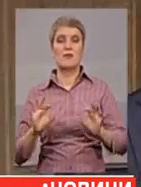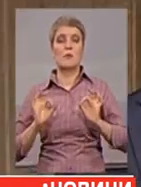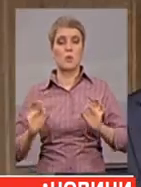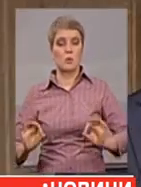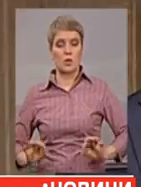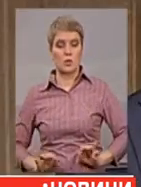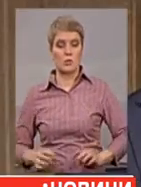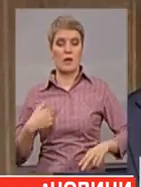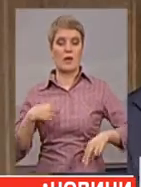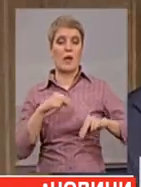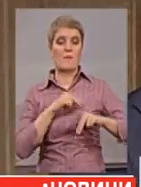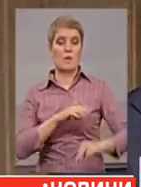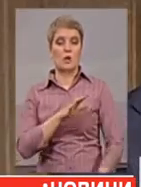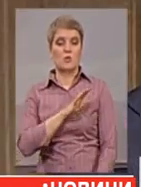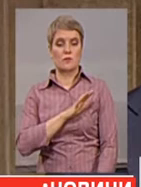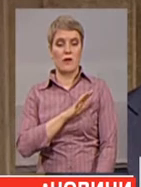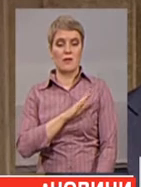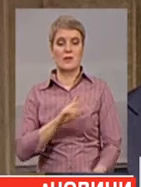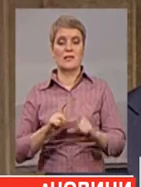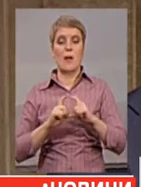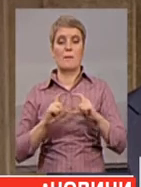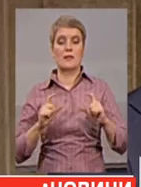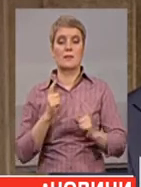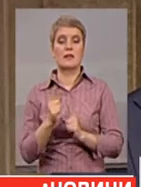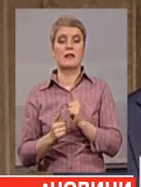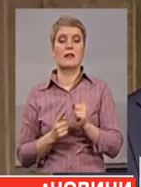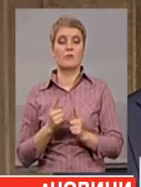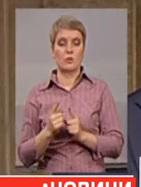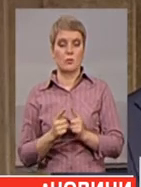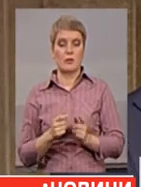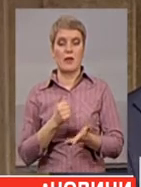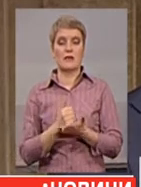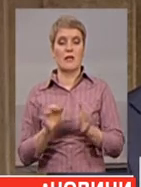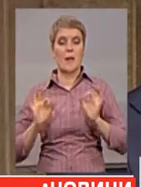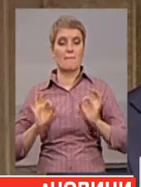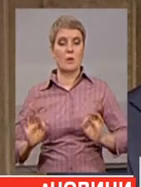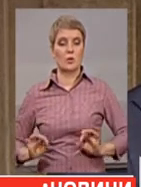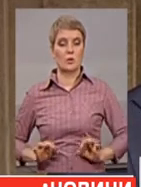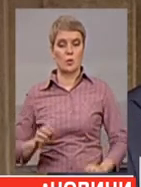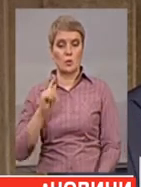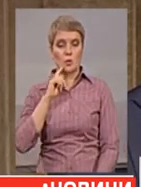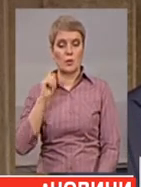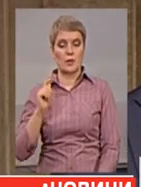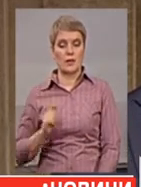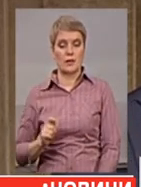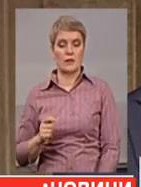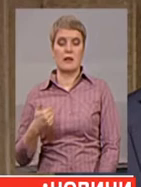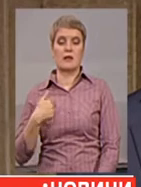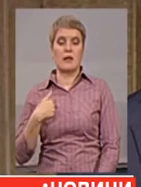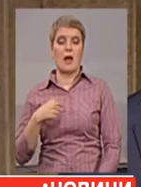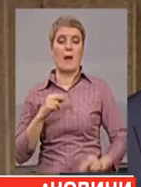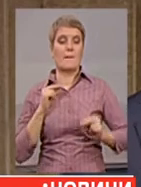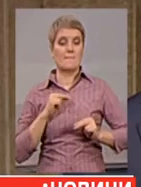Я працював в департаменті реформ в Генеральній прокуратурі України. Я, як